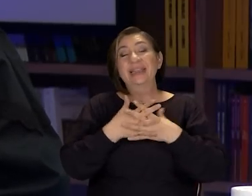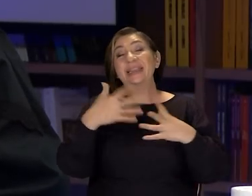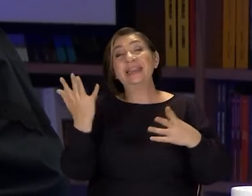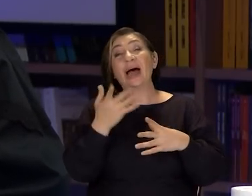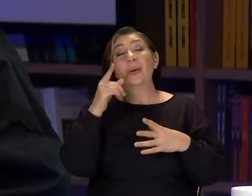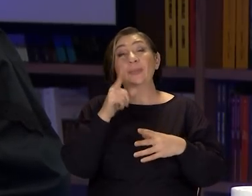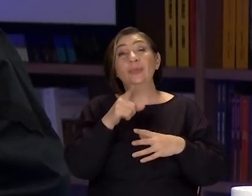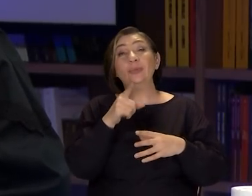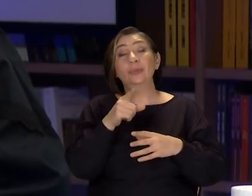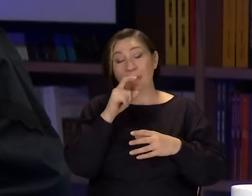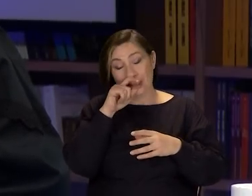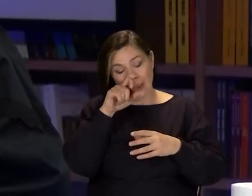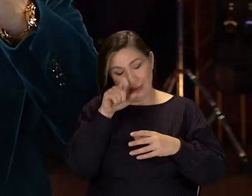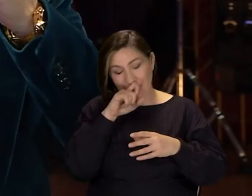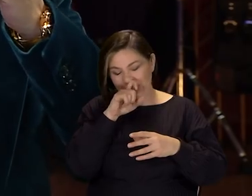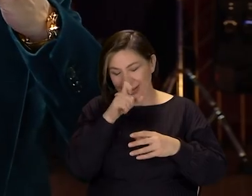daha bunun daha